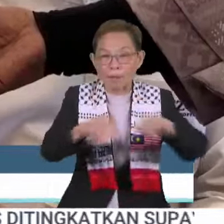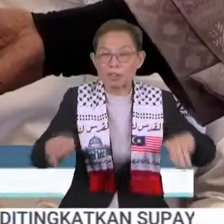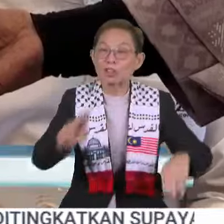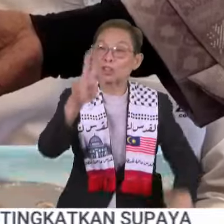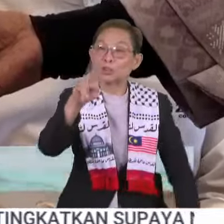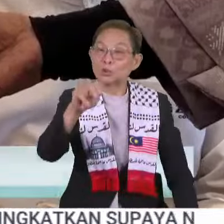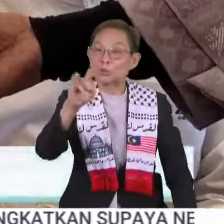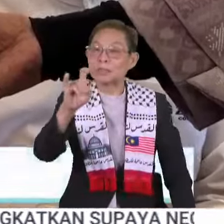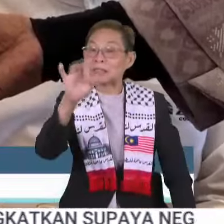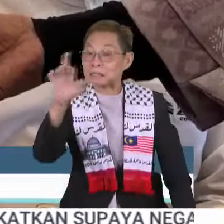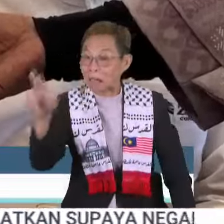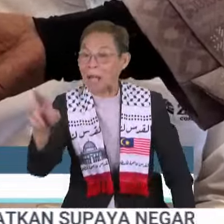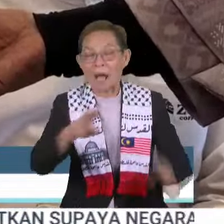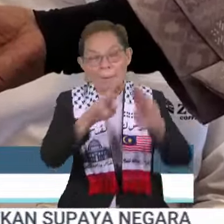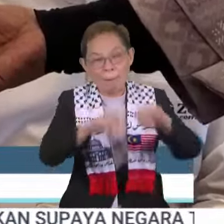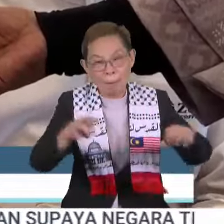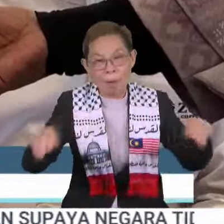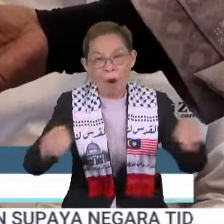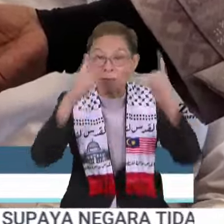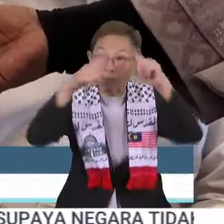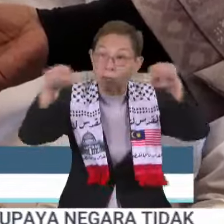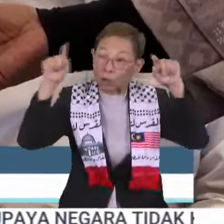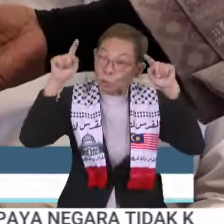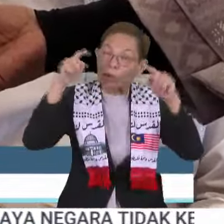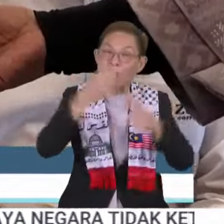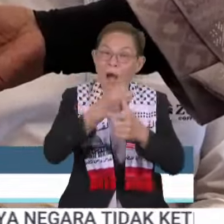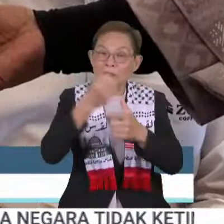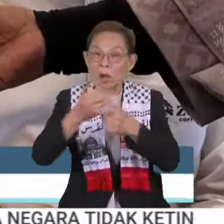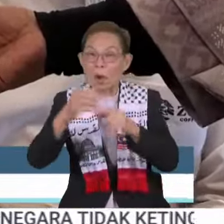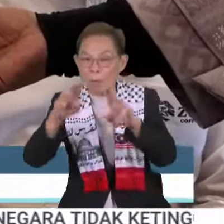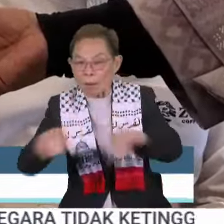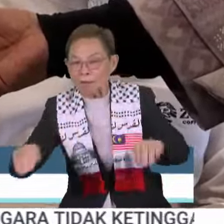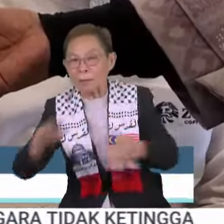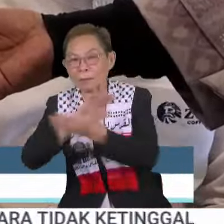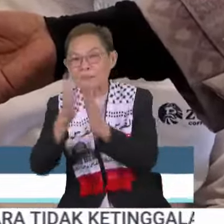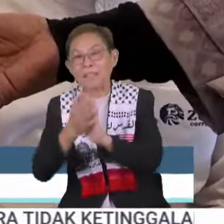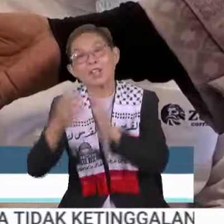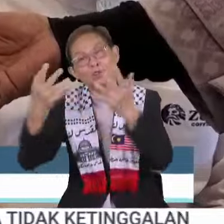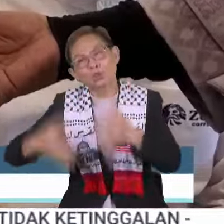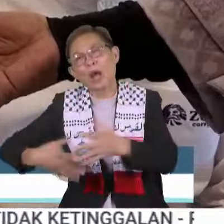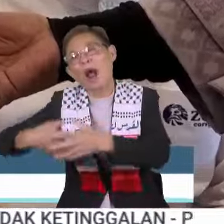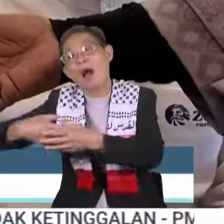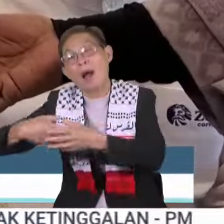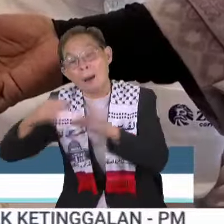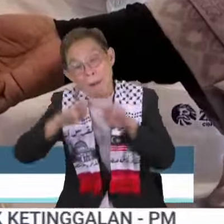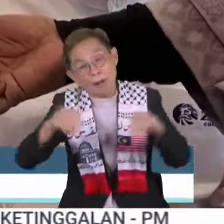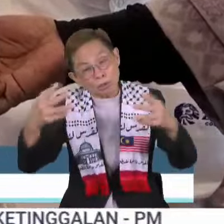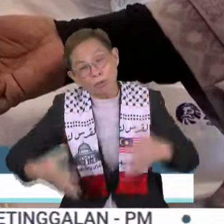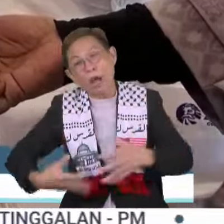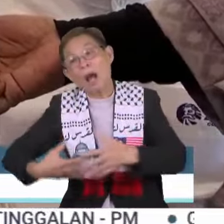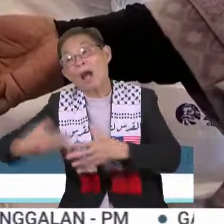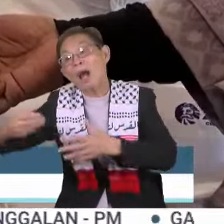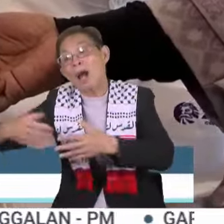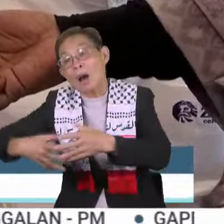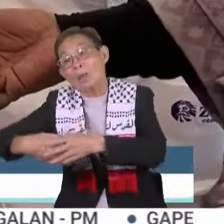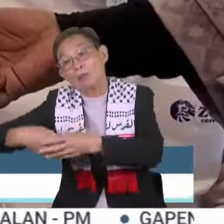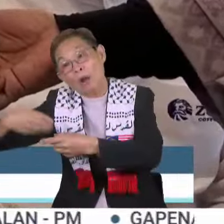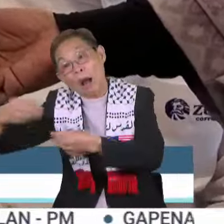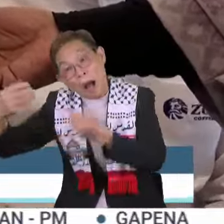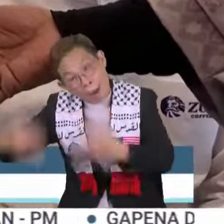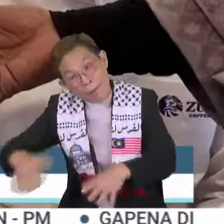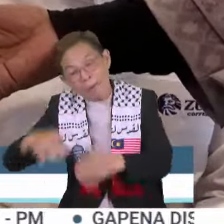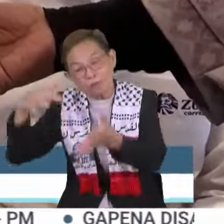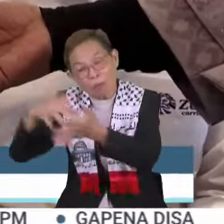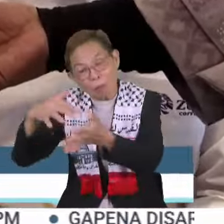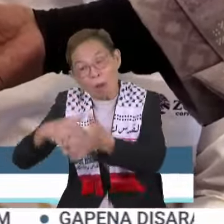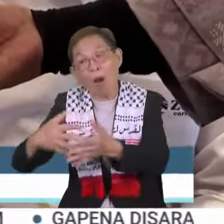ada yang mungkin pelajar yang bergraduat ataupun yang telah menjadi alumni untuk melibatkan diri dalam pekerjaan dengan pihak ZUS,